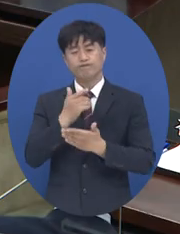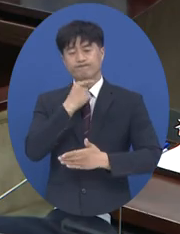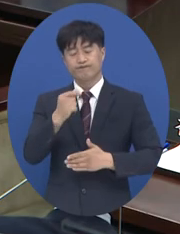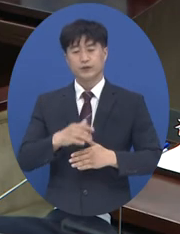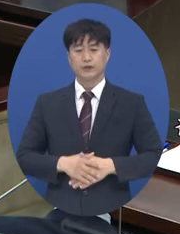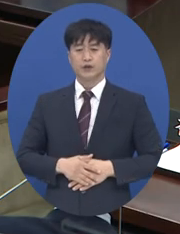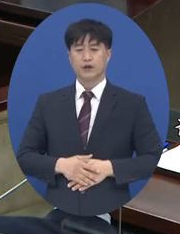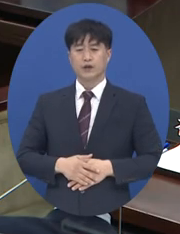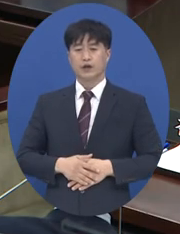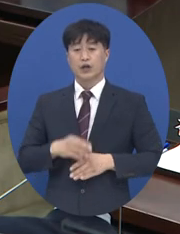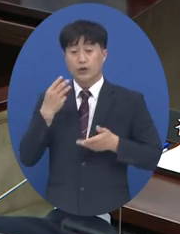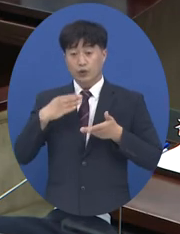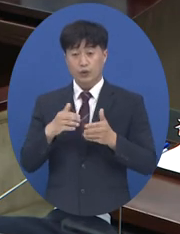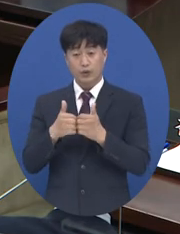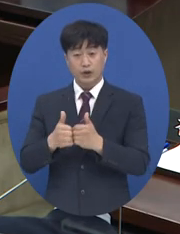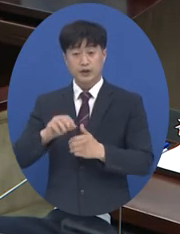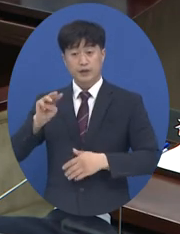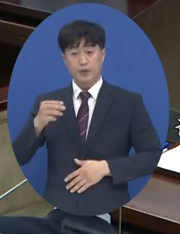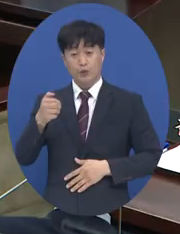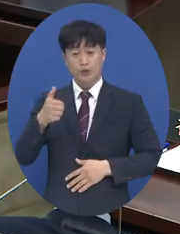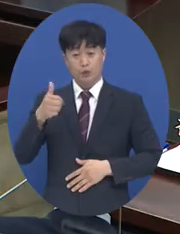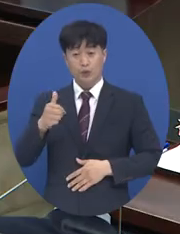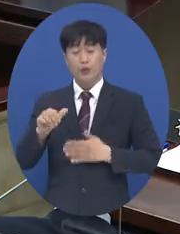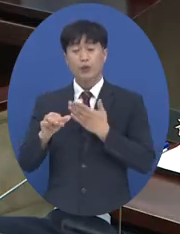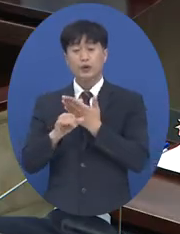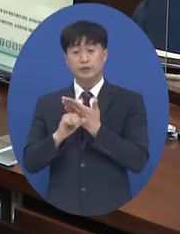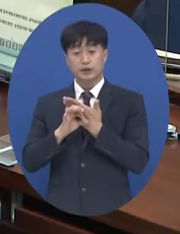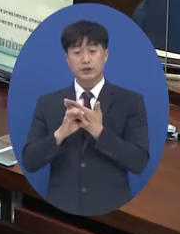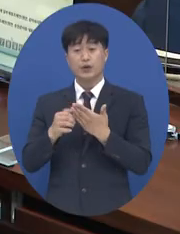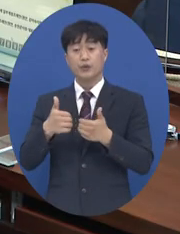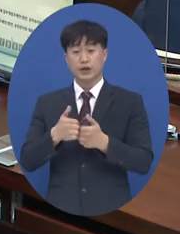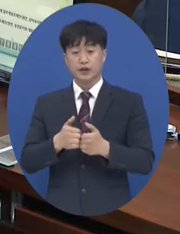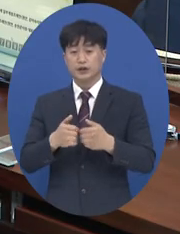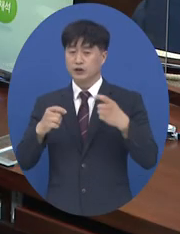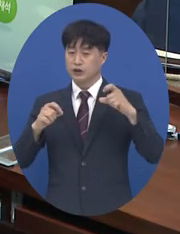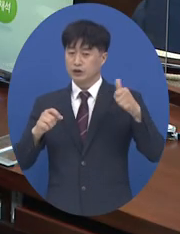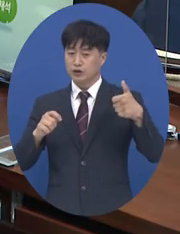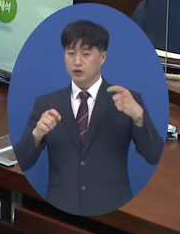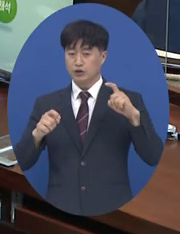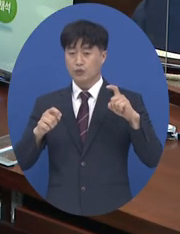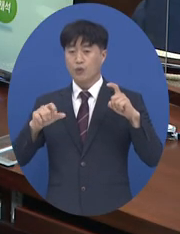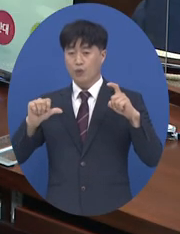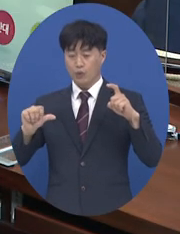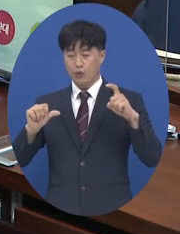합니다. 경기도의회 제355회 임시회 일정은 오는 10월